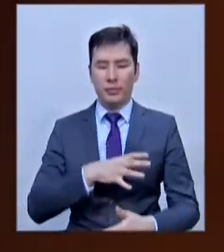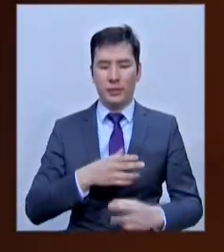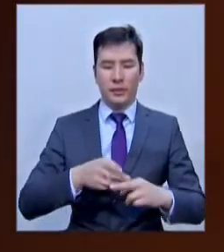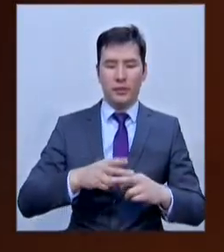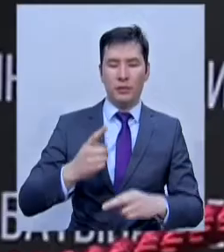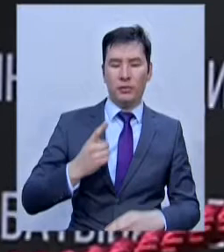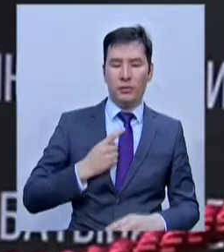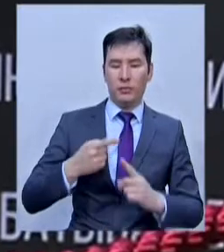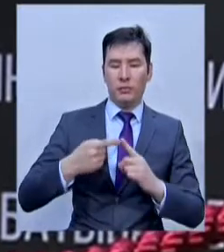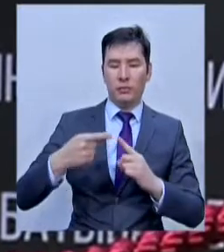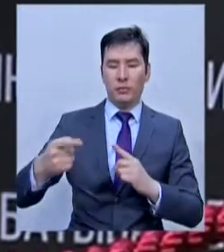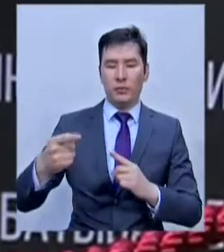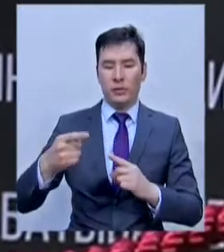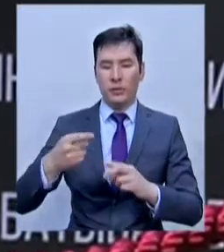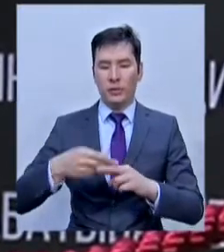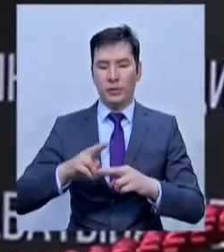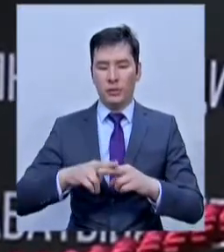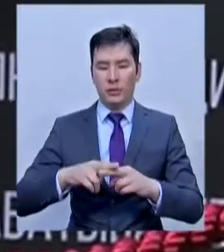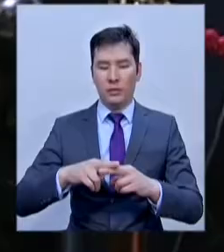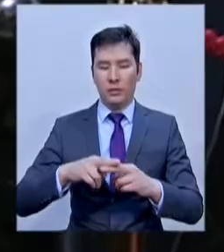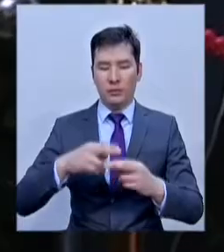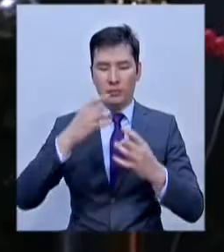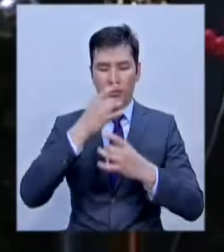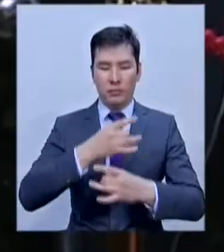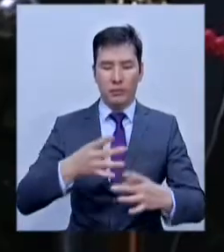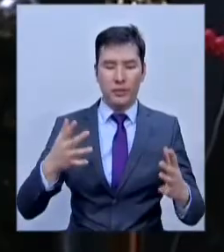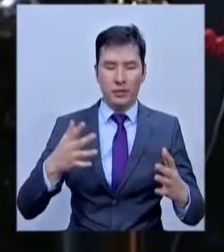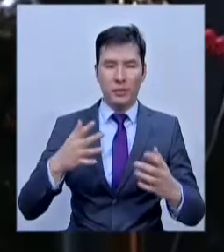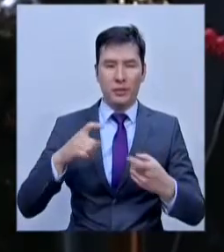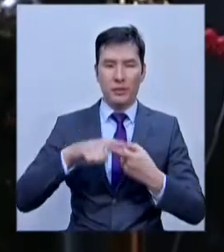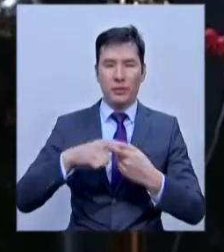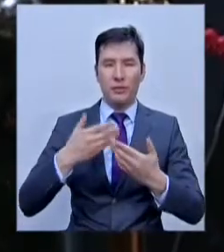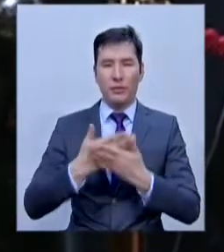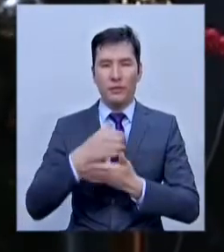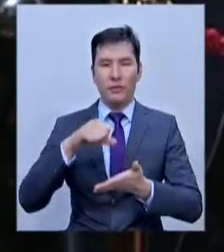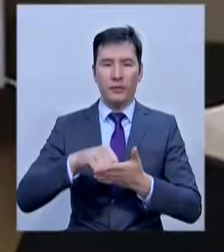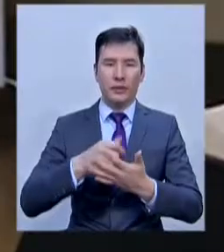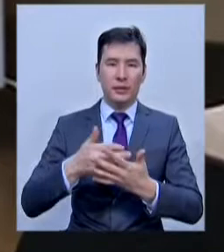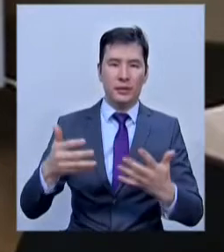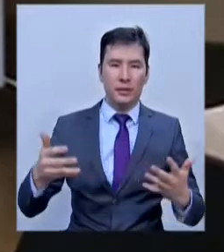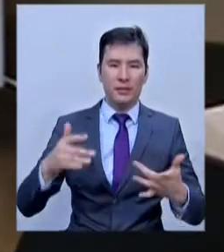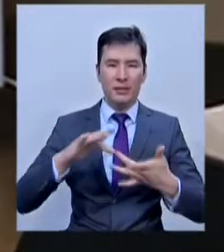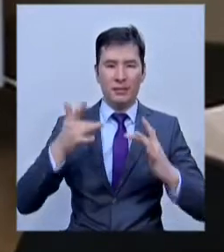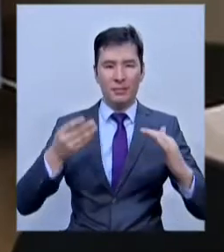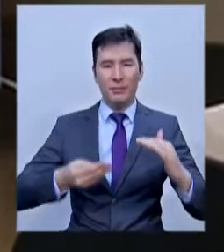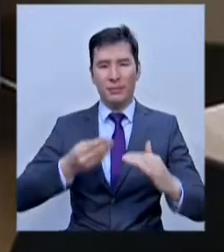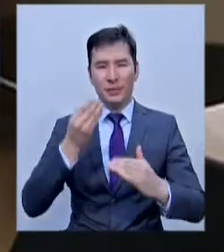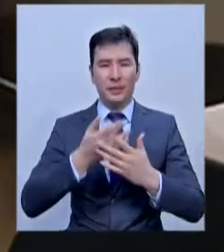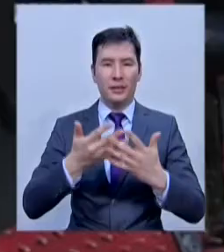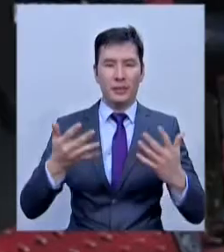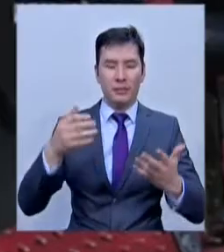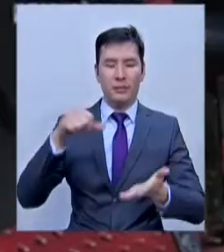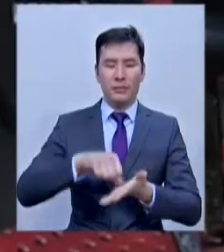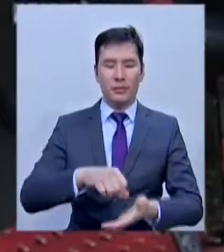киноның премьерасында жоба ұйымдастырушылары, медиа тұлғалар, қоғамдық ұйымдардың жетекшілері және блогерлер бой көрсетті.